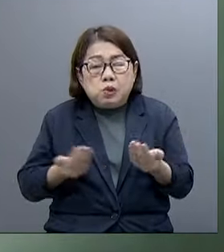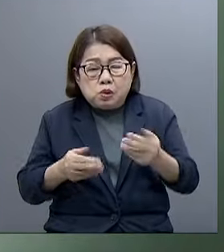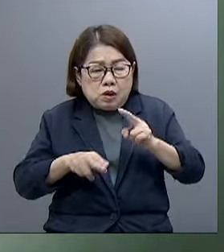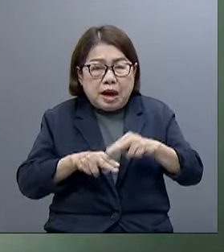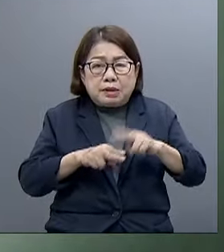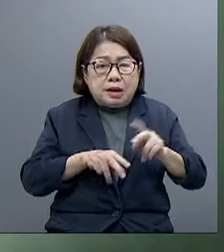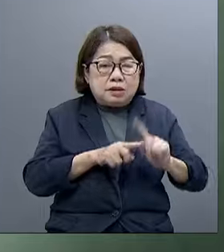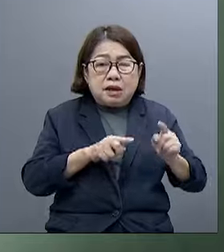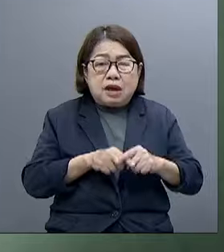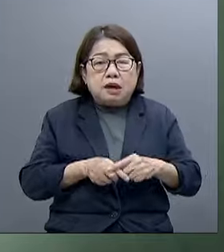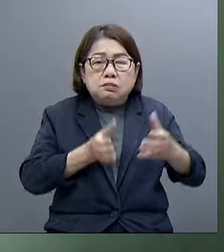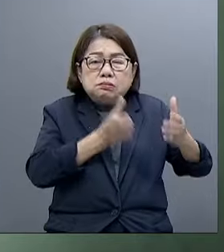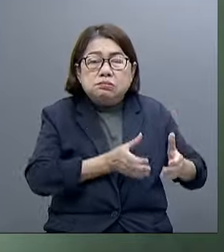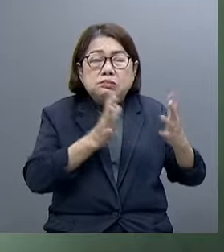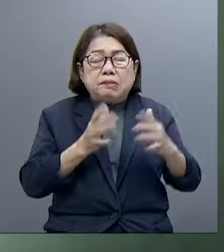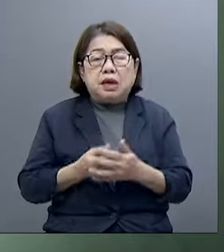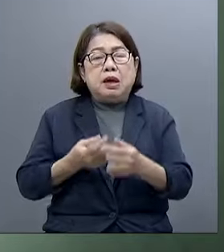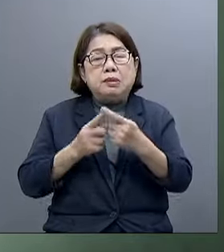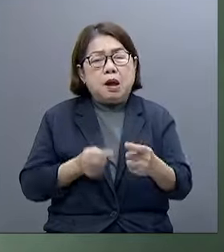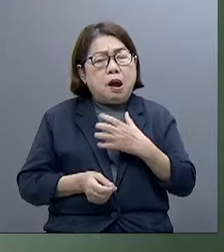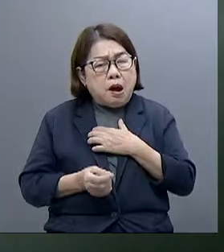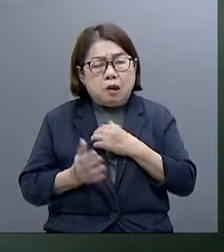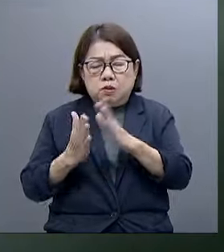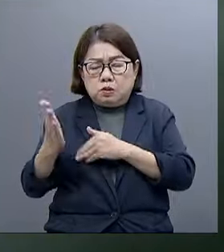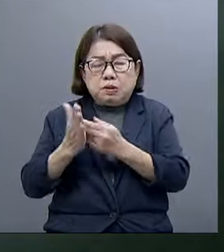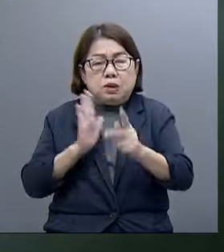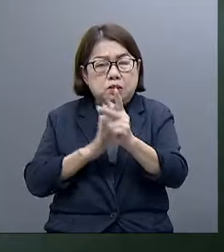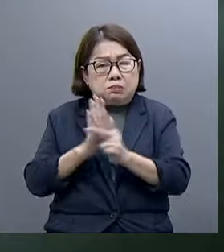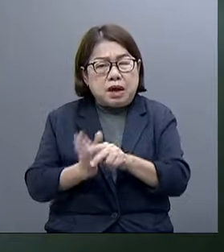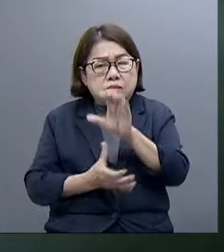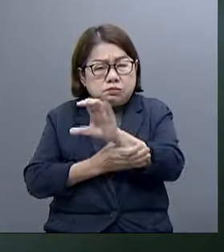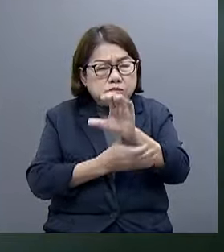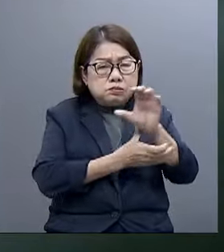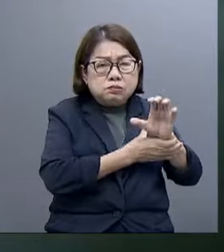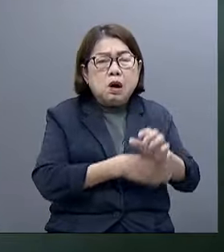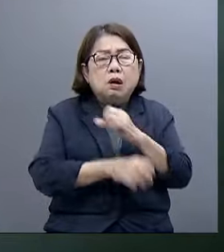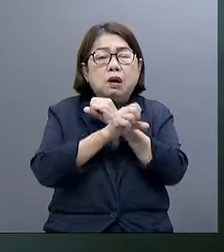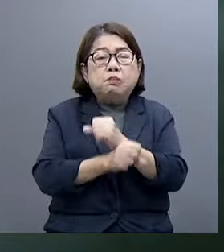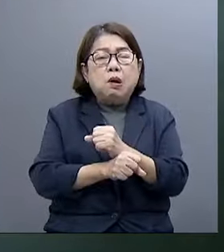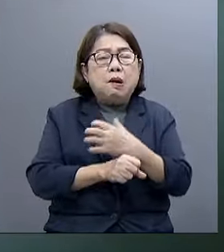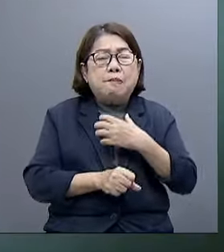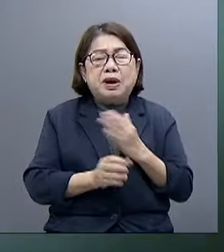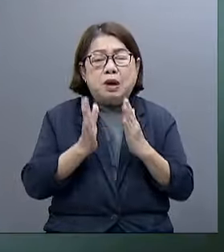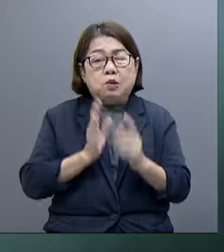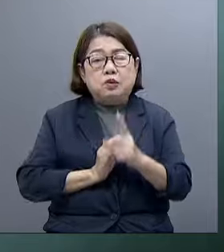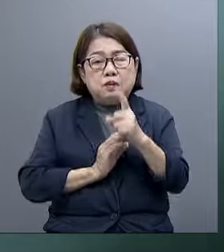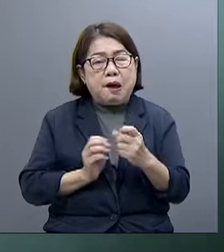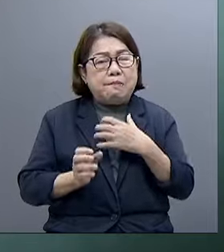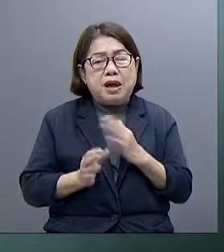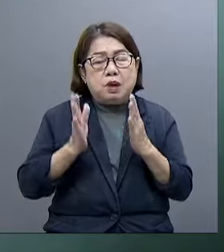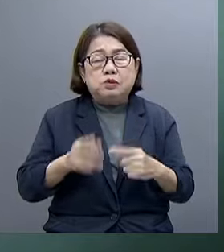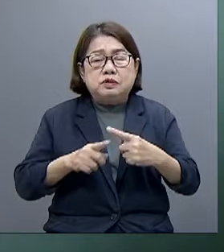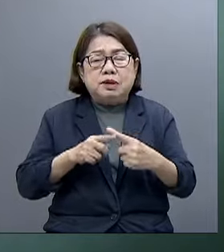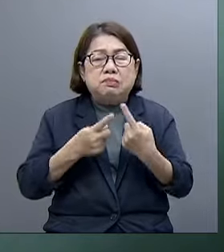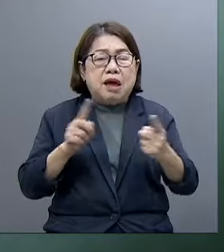างเพียงพอค่ะแต่ความพยายามในการออกมาตรการต่างๆเพื่อลดความเสี่ยงของการเสียชีวิตและบาดเจ็บก็ไม่ได้ผลเท่าที่ควรนะ